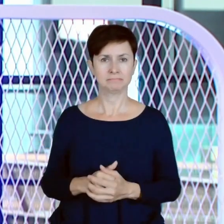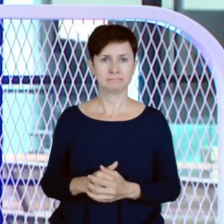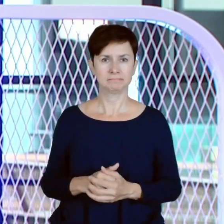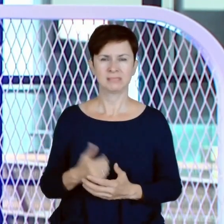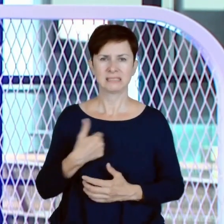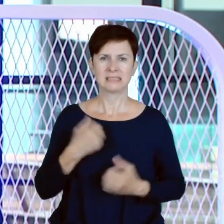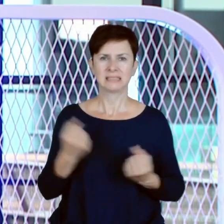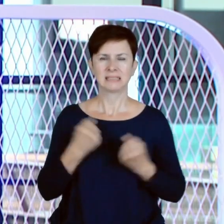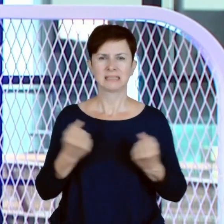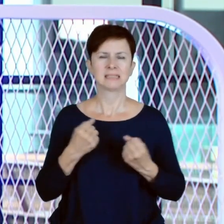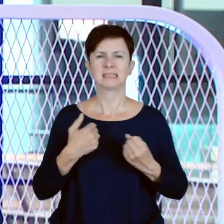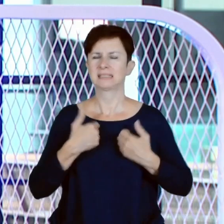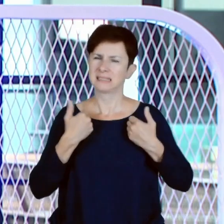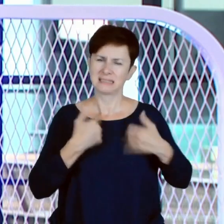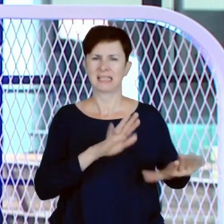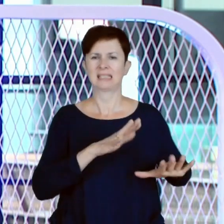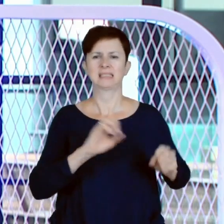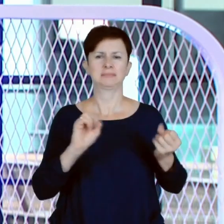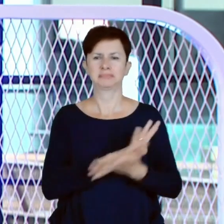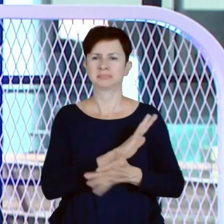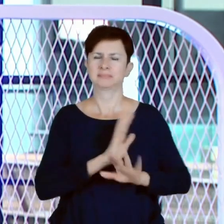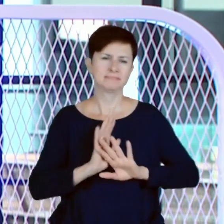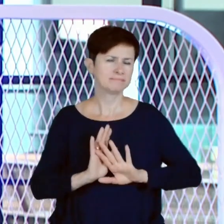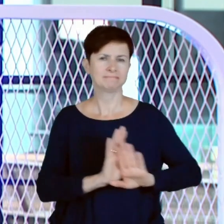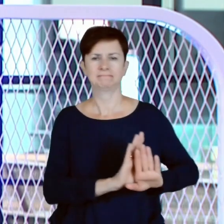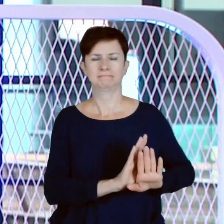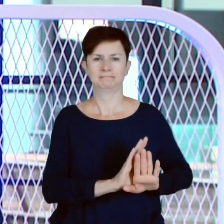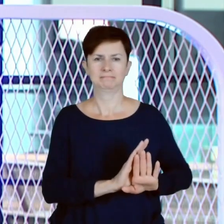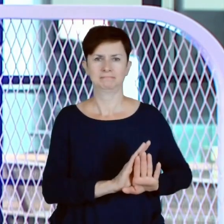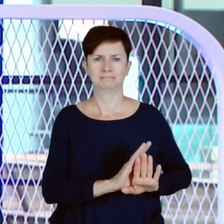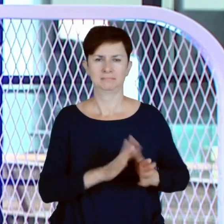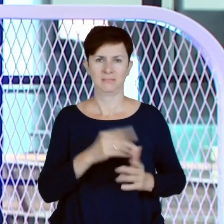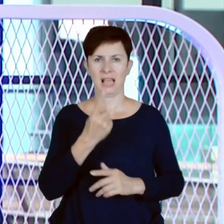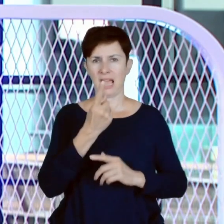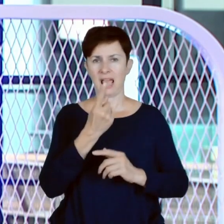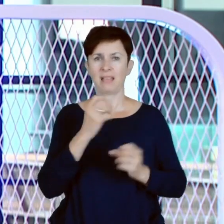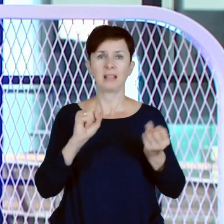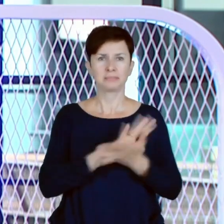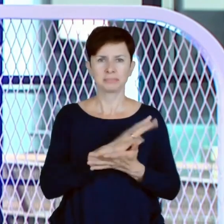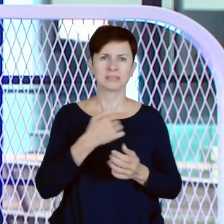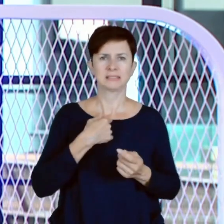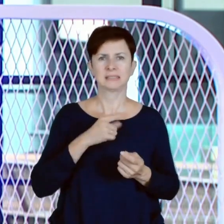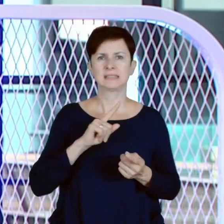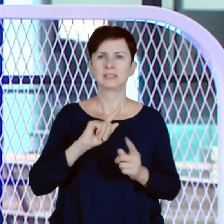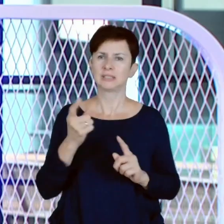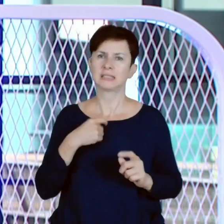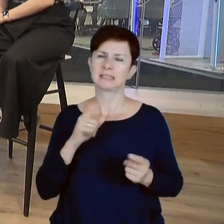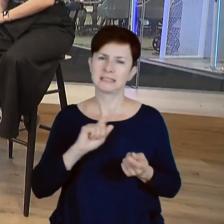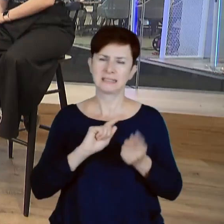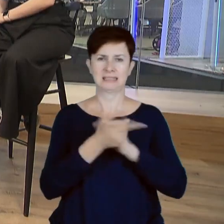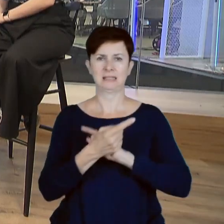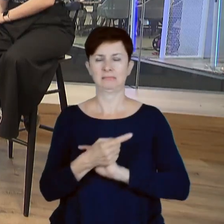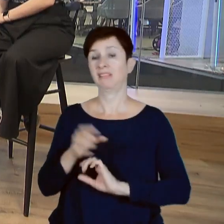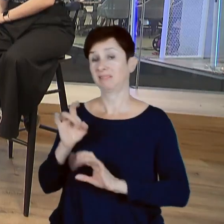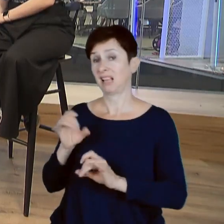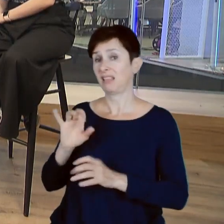się od nawyku, czy jest tak, że mamy jeden nawyk zamienić drugim, czy tak powinno najlepiej. Tak być, tak, nie? Tak jest najlepiej, dokładnie. Tylko